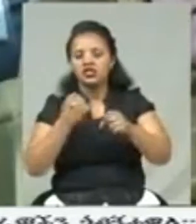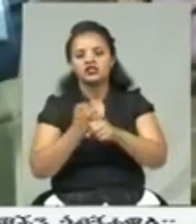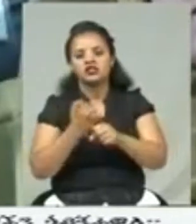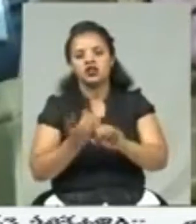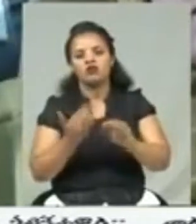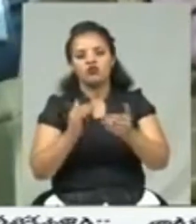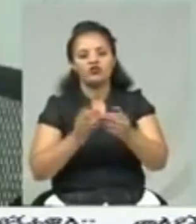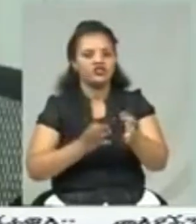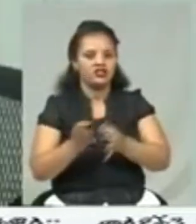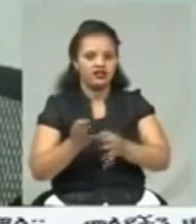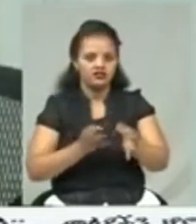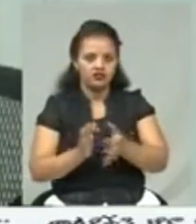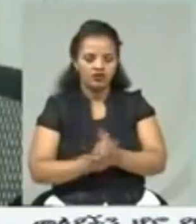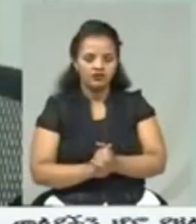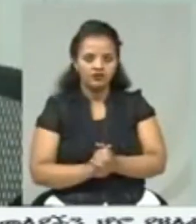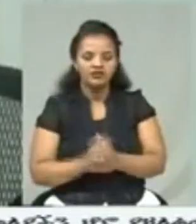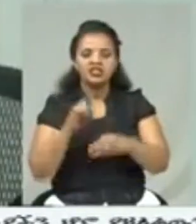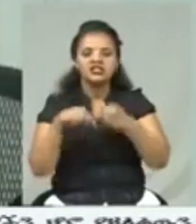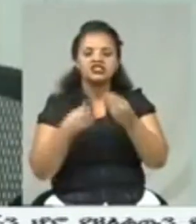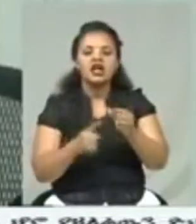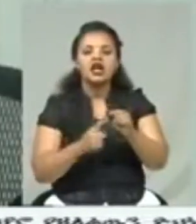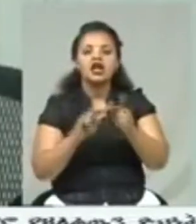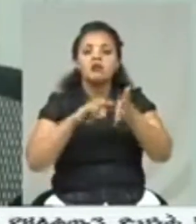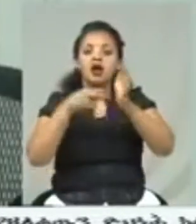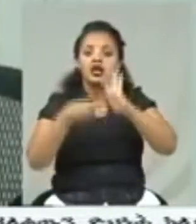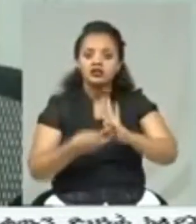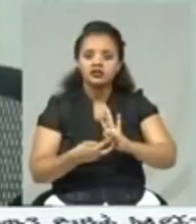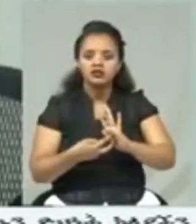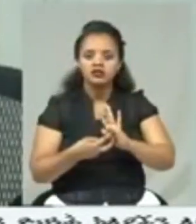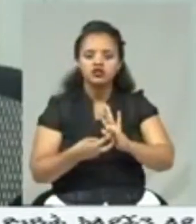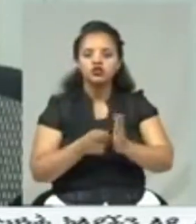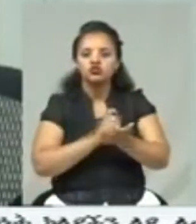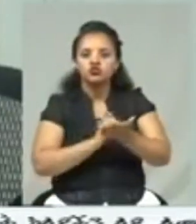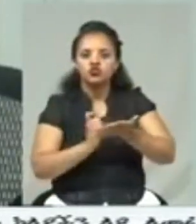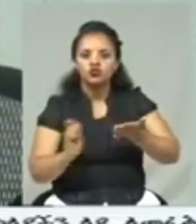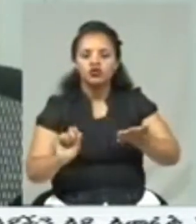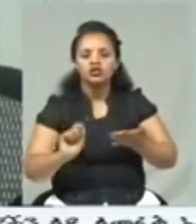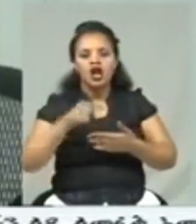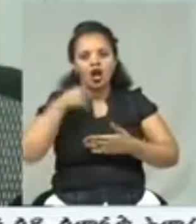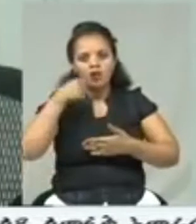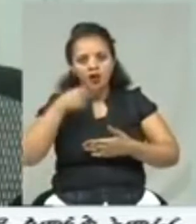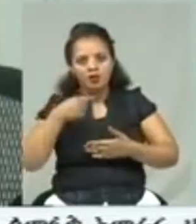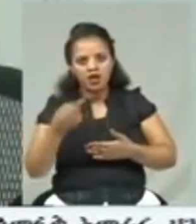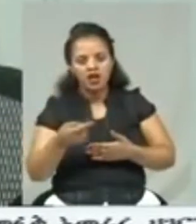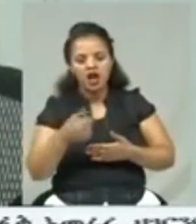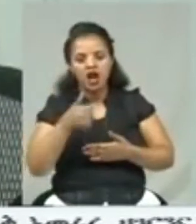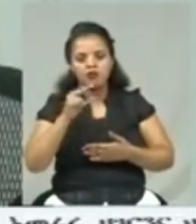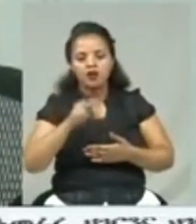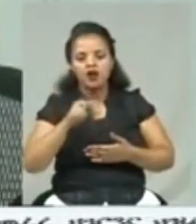እየተሰራ መሆኑን ገልጸዋል። ስነ ቃል የምንለው ነገር እንግዲህ ጽሁፎች፣ አባባሎች